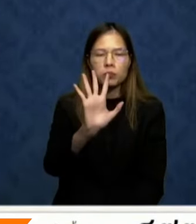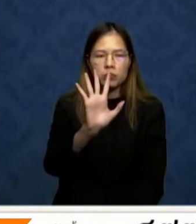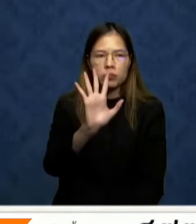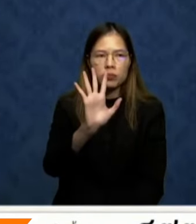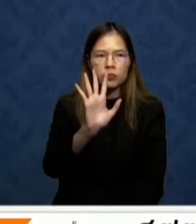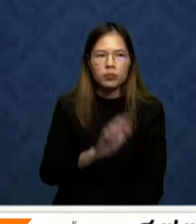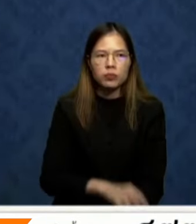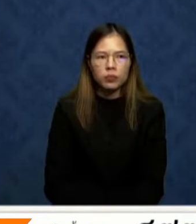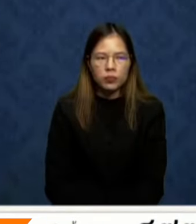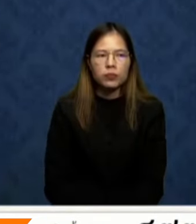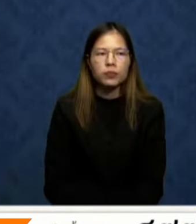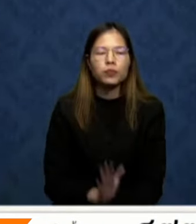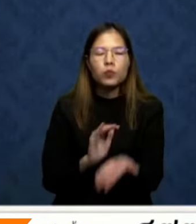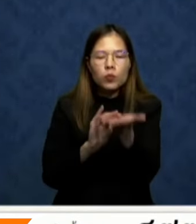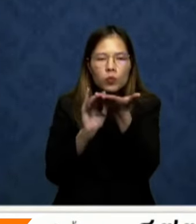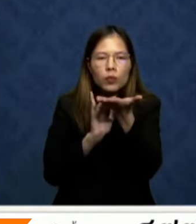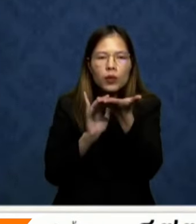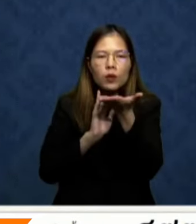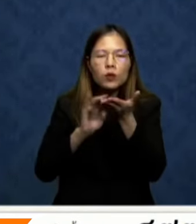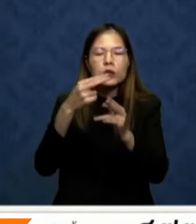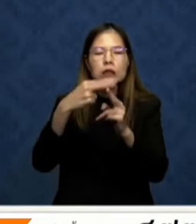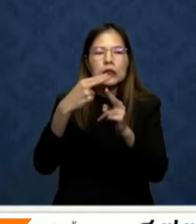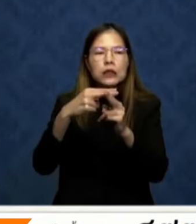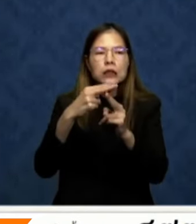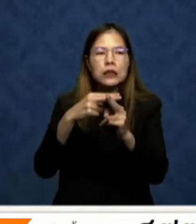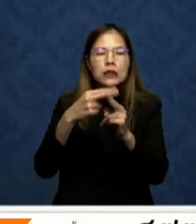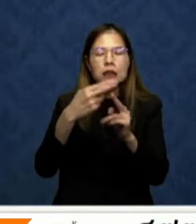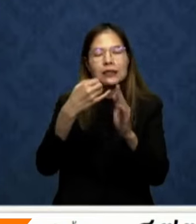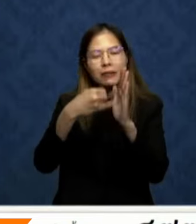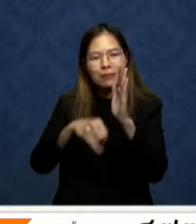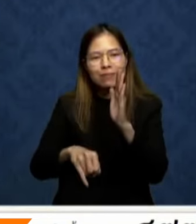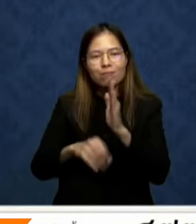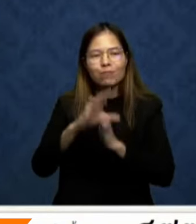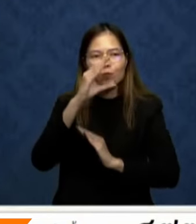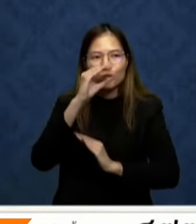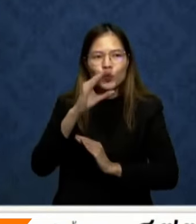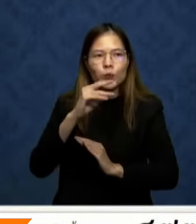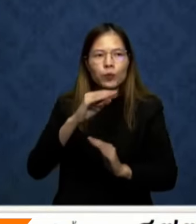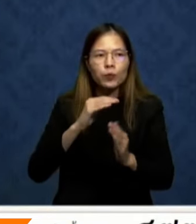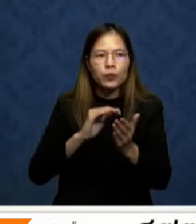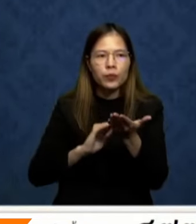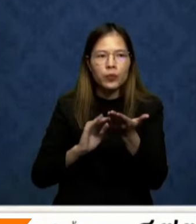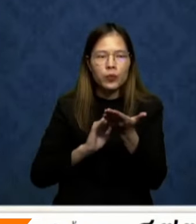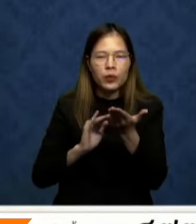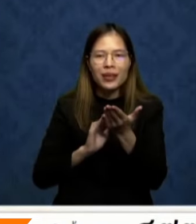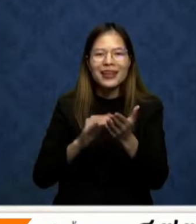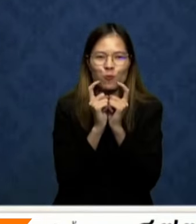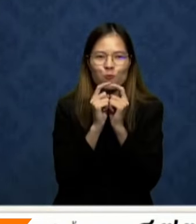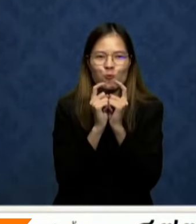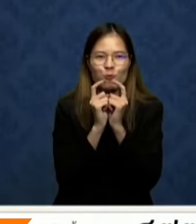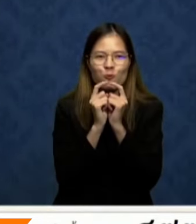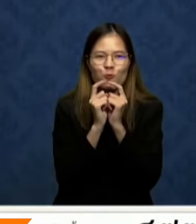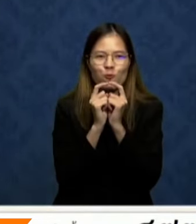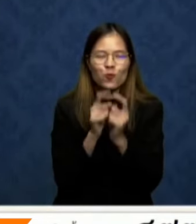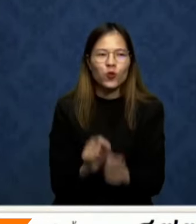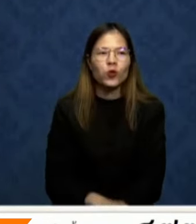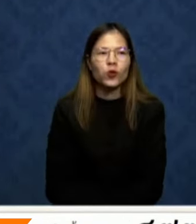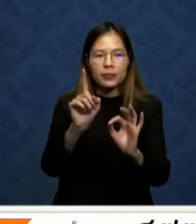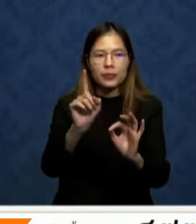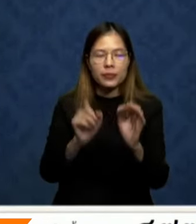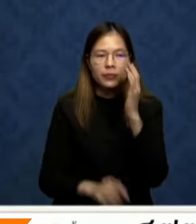ฉลิมพลเพ็ญสูตรขอประทานโทษครับนะครับเฉลิมพลเพ็ญสูตรคุณหนูอะนะแกเรียกชื่อเล่นชื่อหนูถ้าผมจำไม่ผิดประเด็นก็คือว่